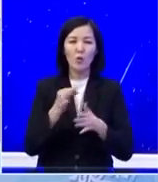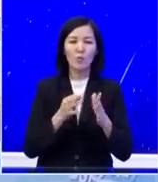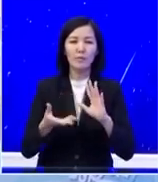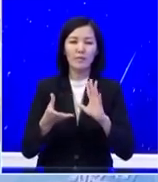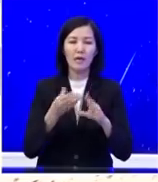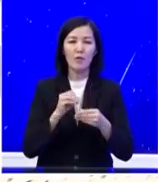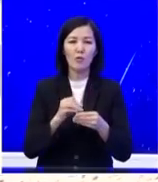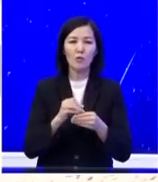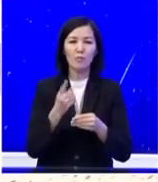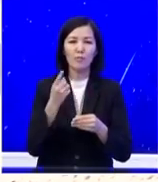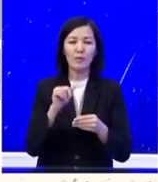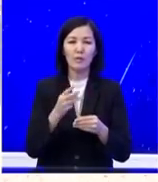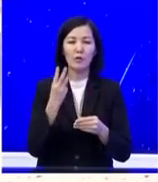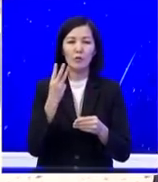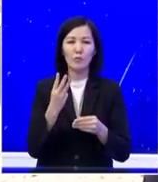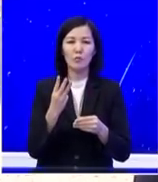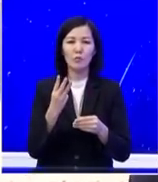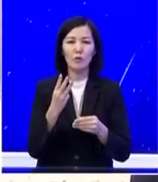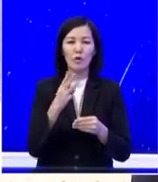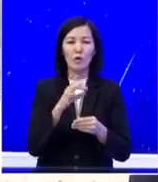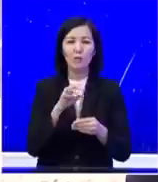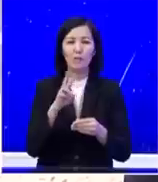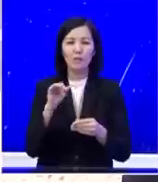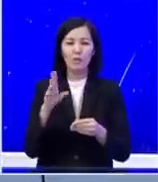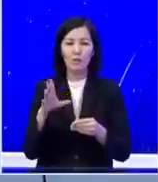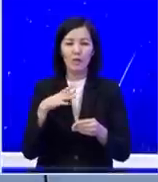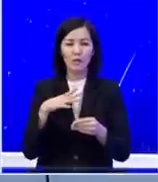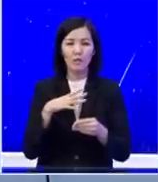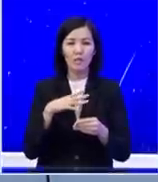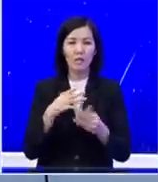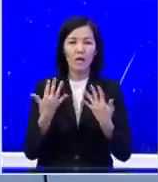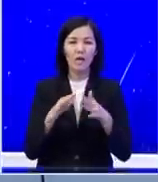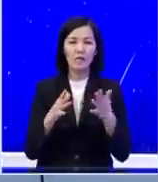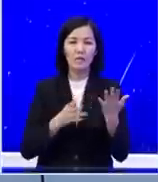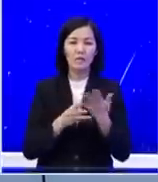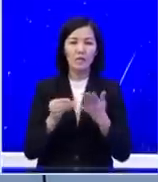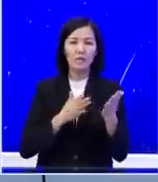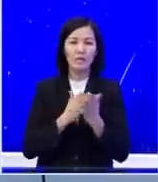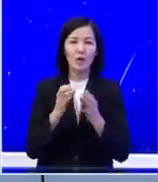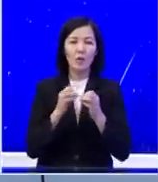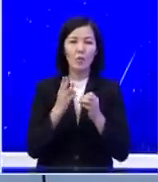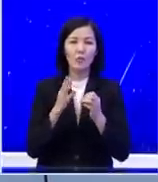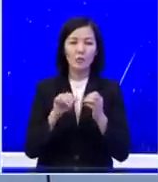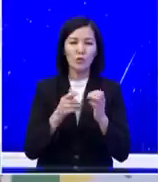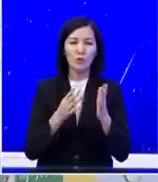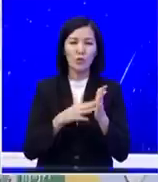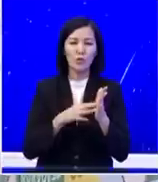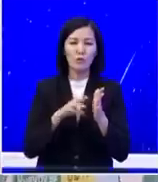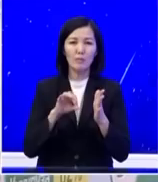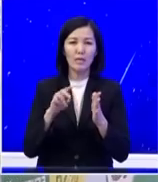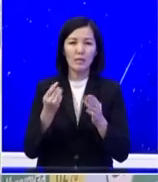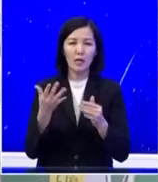өнім 113.4 миллиард теңгеге жетті. Агроөнеркәсіп кешенінде 13.9 миллиард теңге инвестиция тартылды.